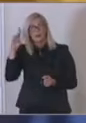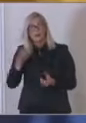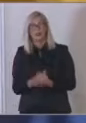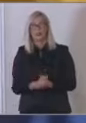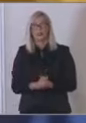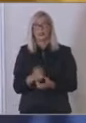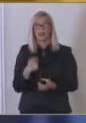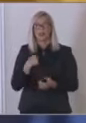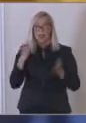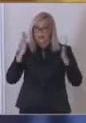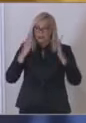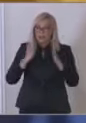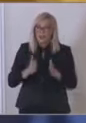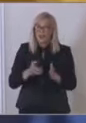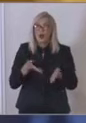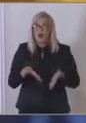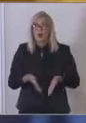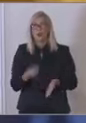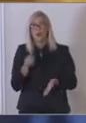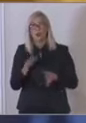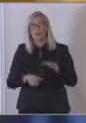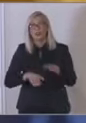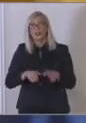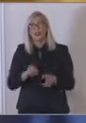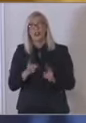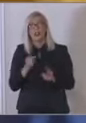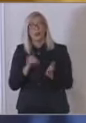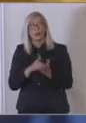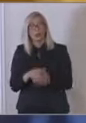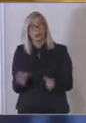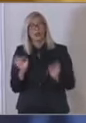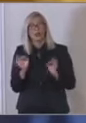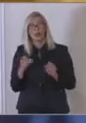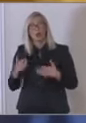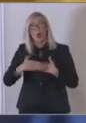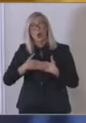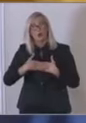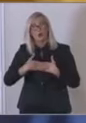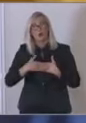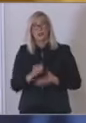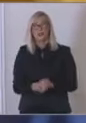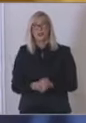që është hapi mirë se si duhet të normalizohen marrëdhëniet në mbarë regionin.